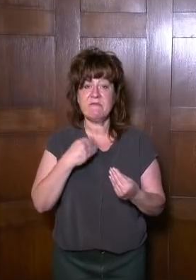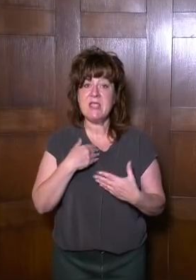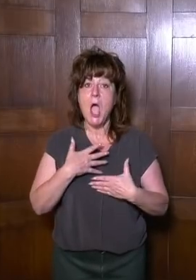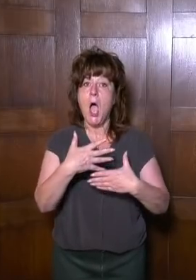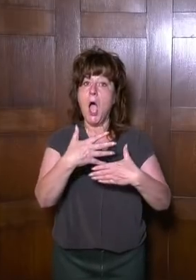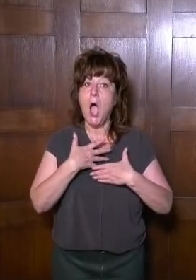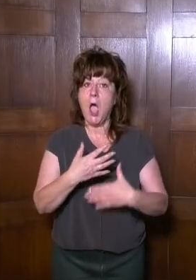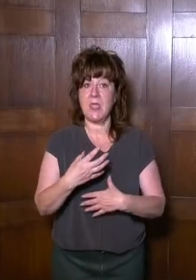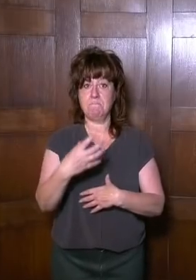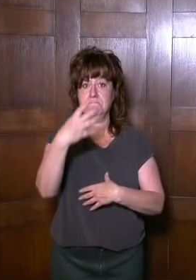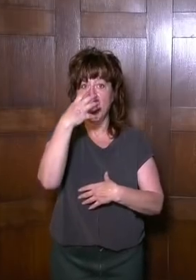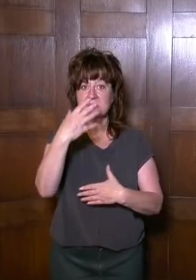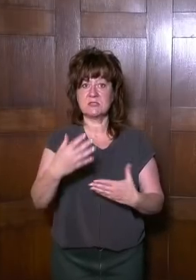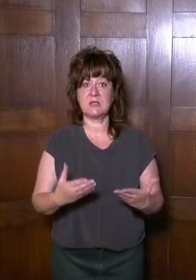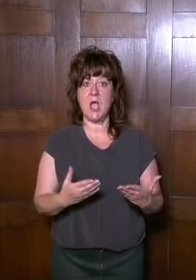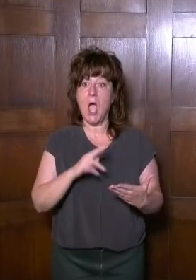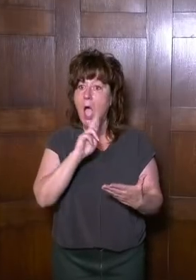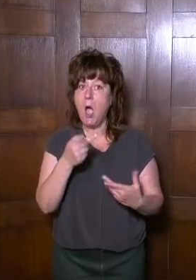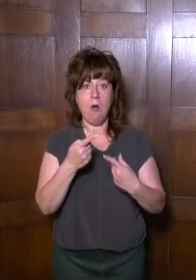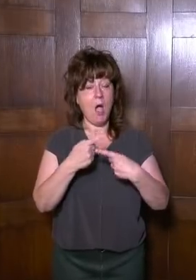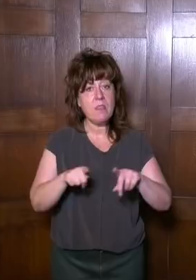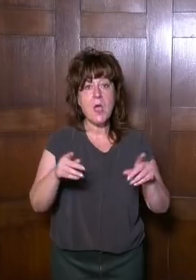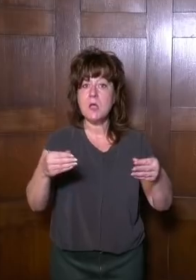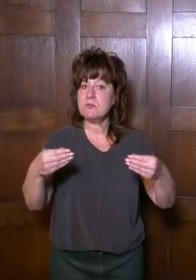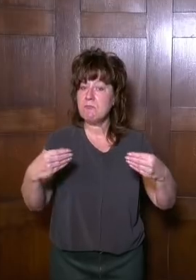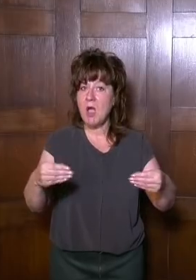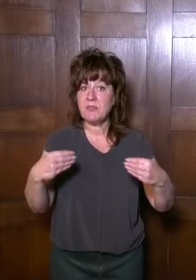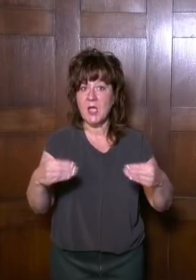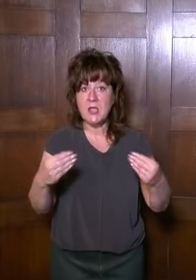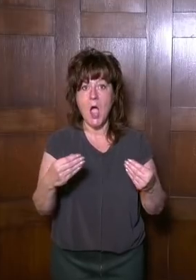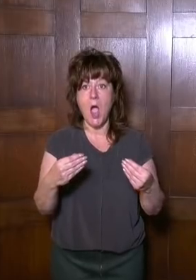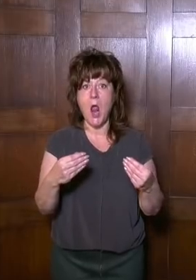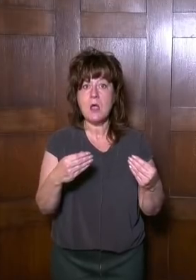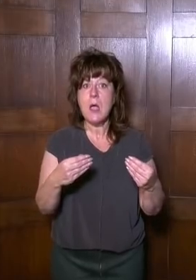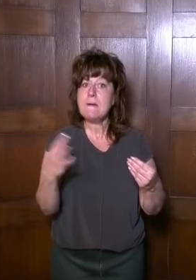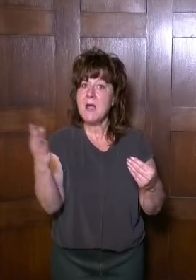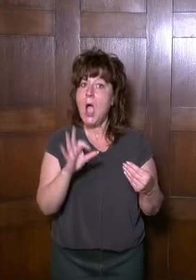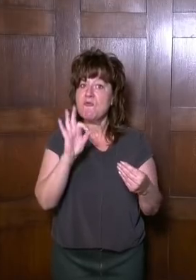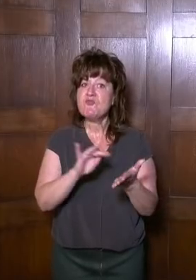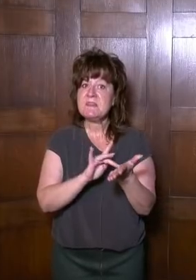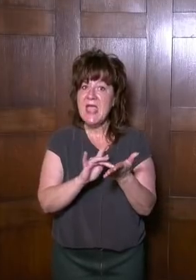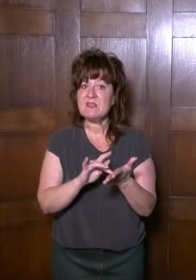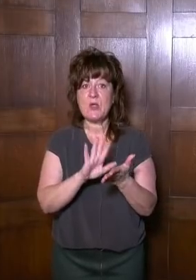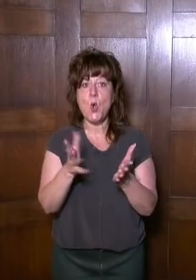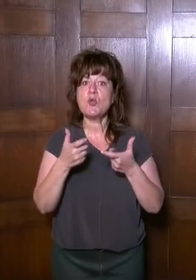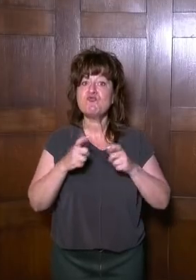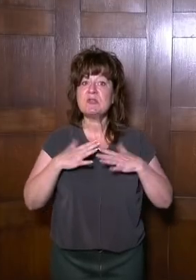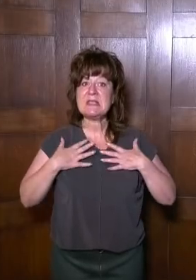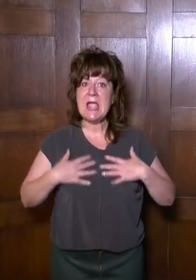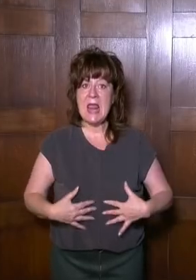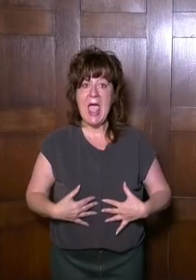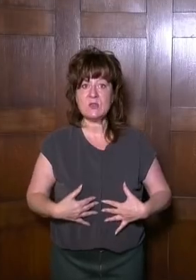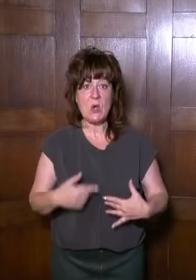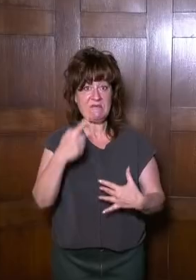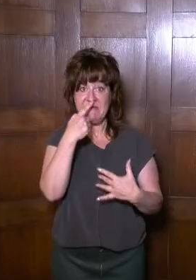Atemmasken und Material zur Desinfektion und an Schutzkleidung, falls doch